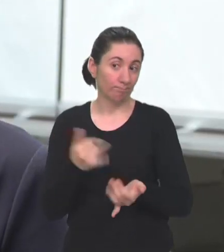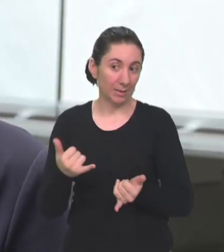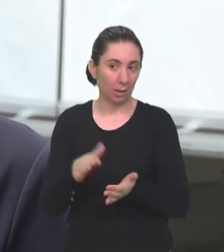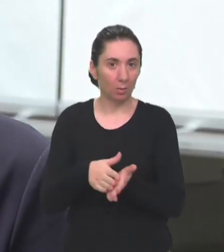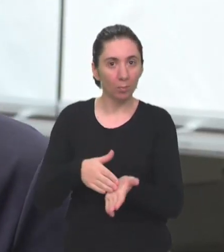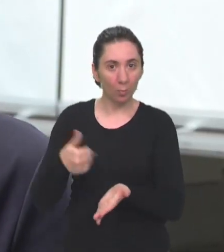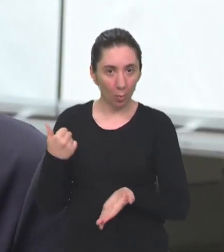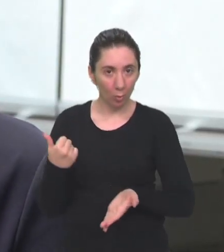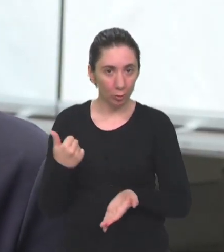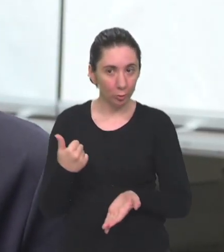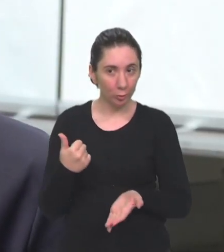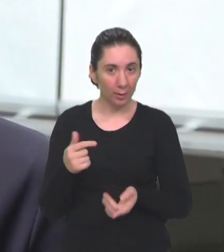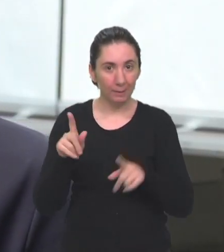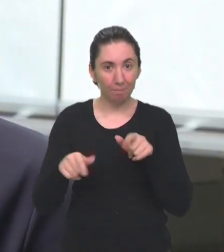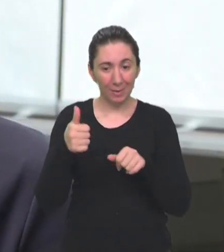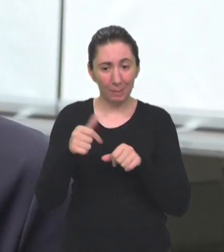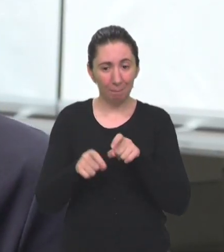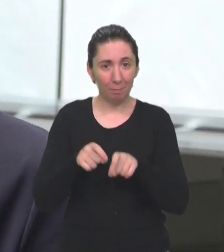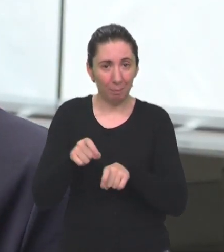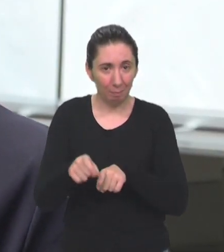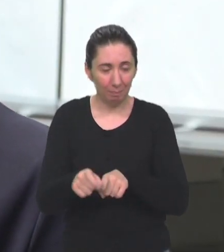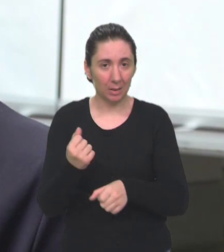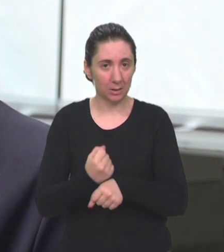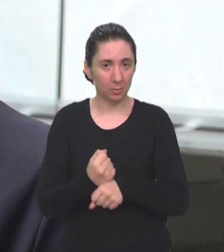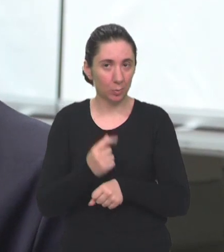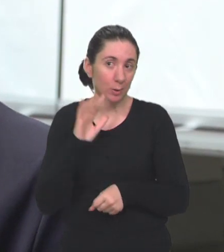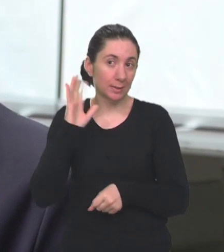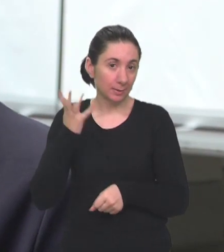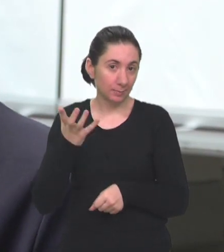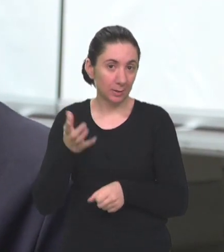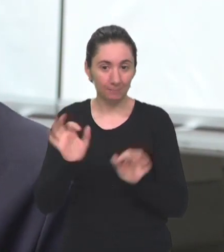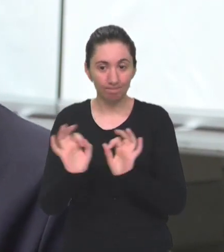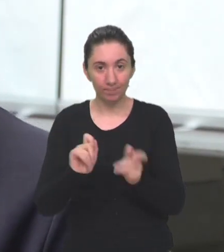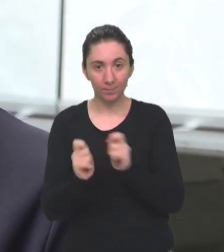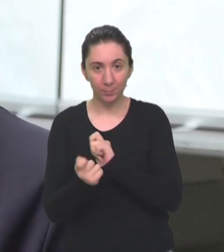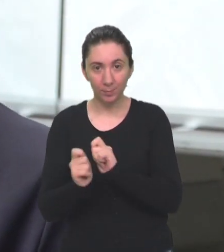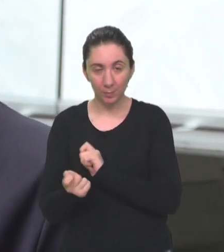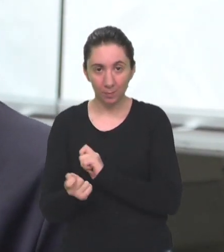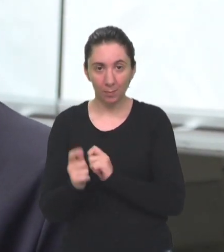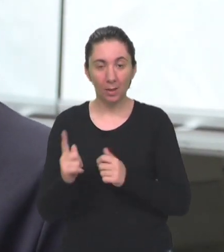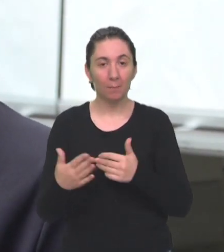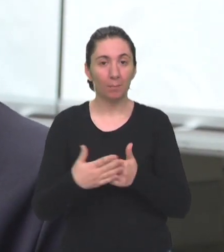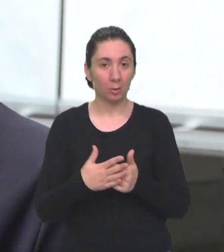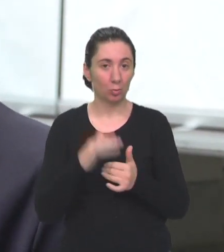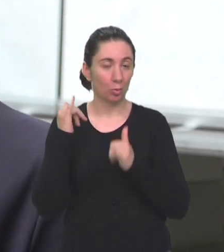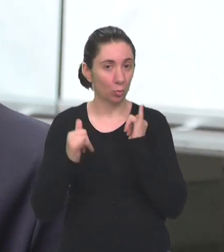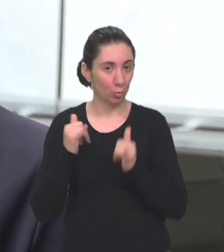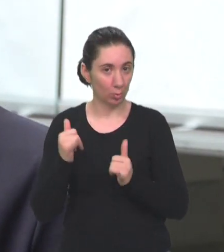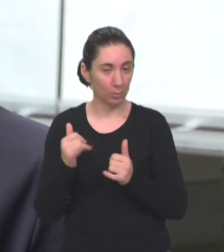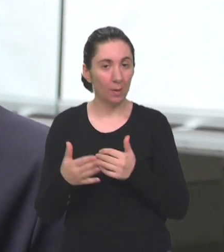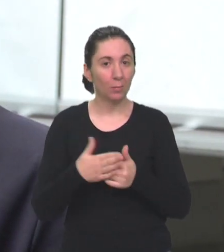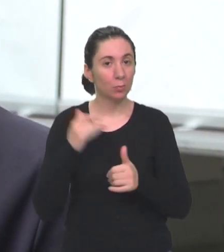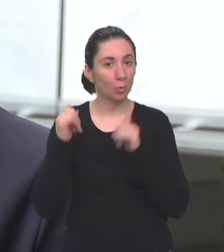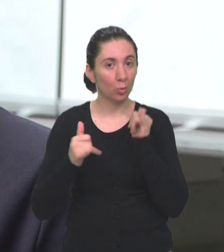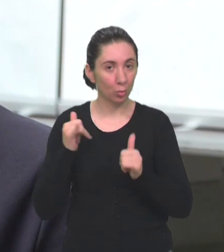početku i da su tek neki prvi koraci napravljeni u smislu prilagođavanja i u smislu pristupačnosti turizma.